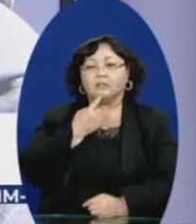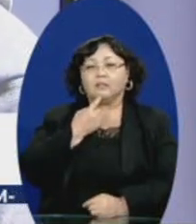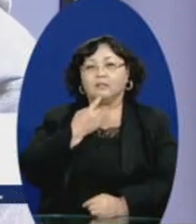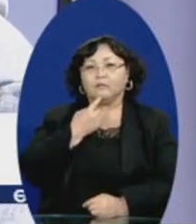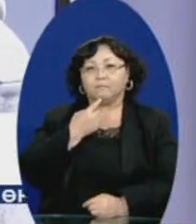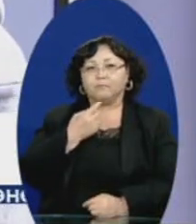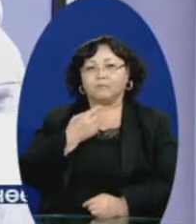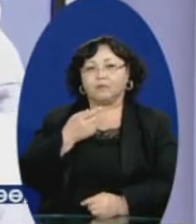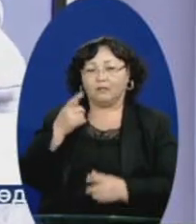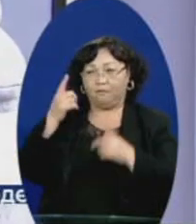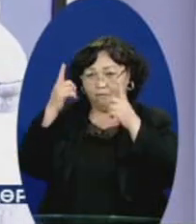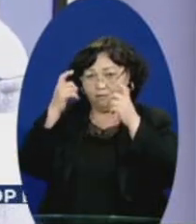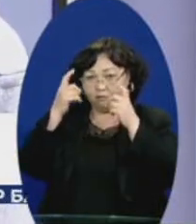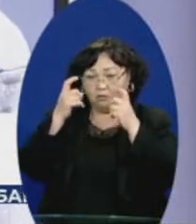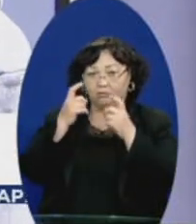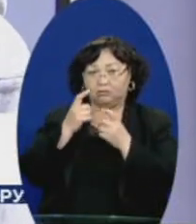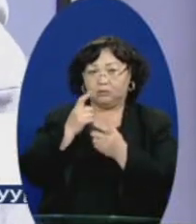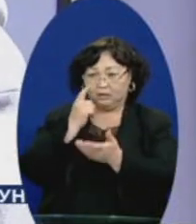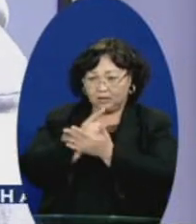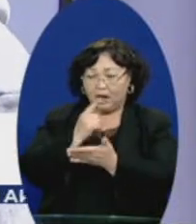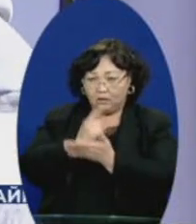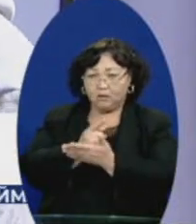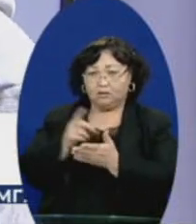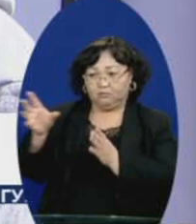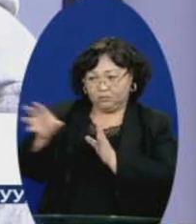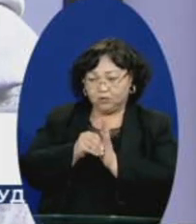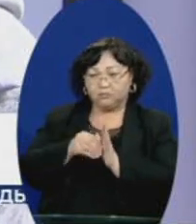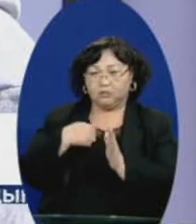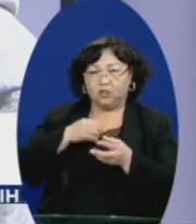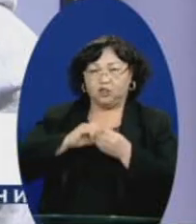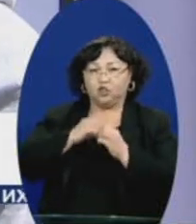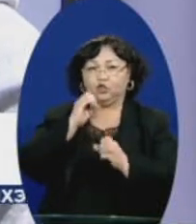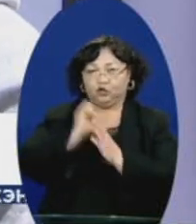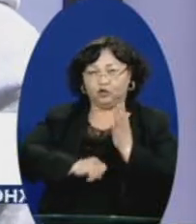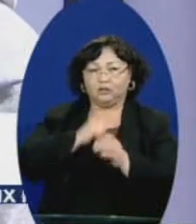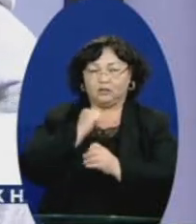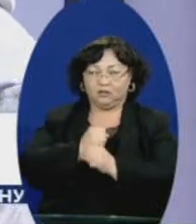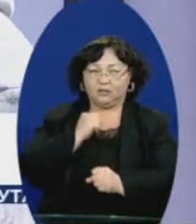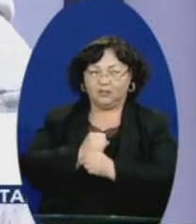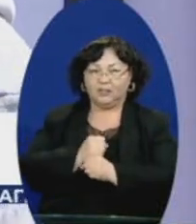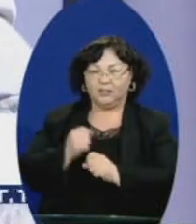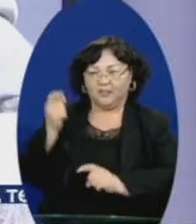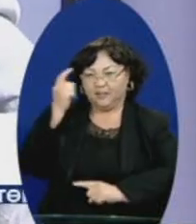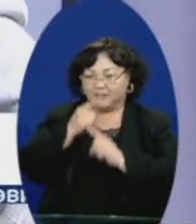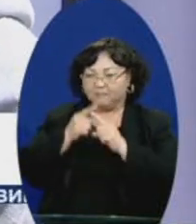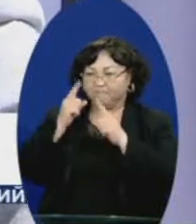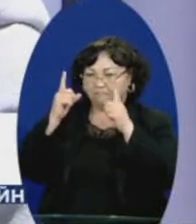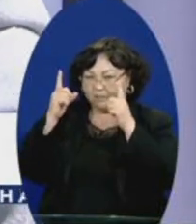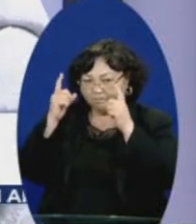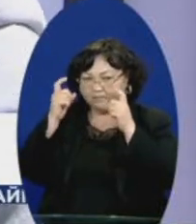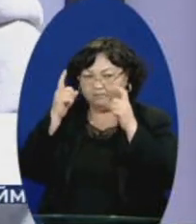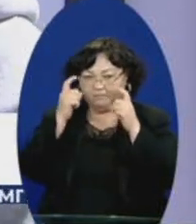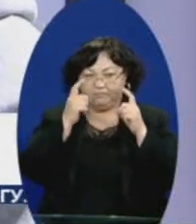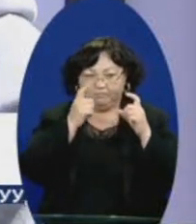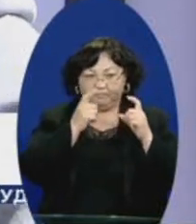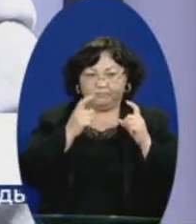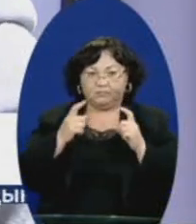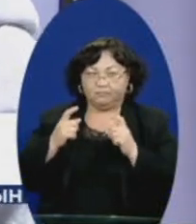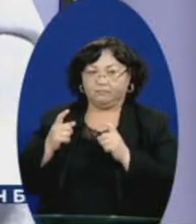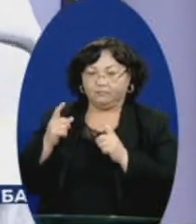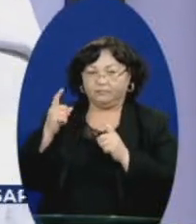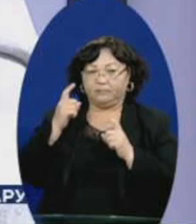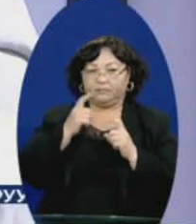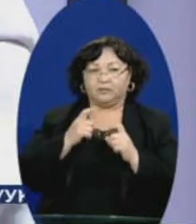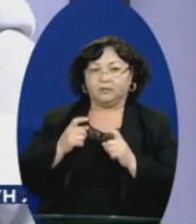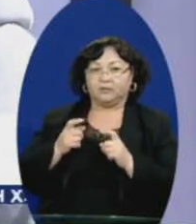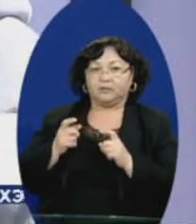яалтчгүй гэрэл зурагт би энэ бүгдийг болох хэвээр энэ бол миний хийх ёстой ажил гэдэг утгаараа тэгэл ахгүй ч оролцсон тэгээд оролцсон